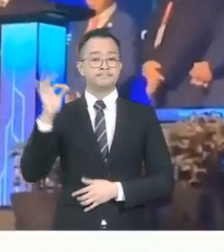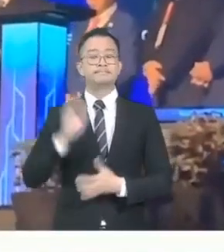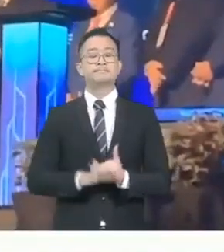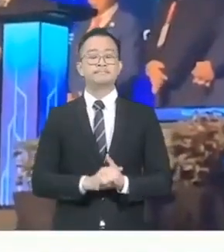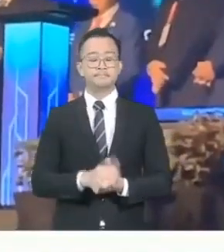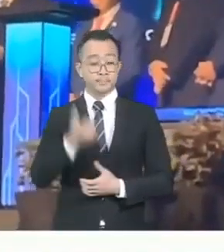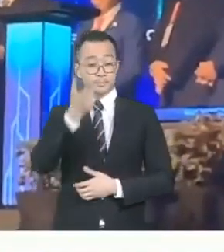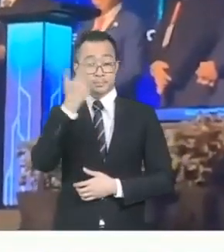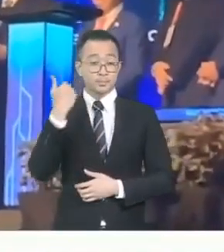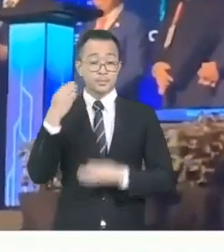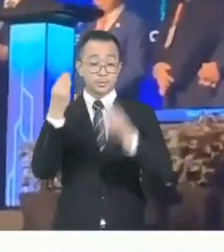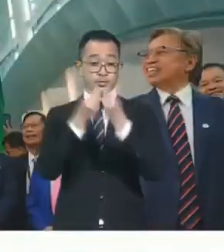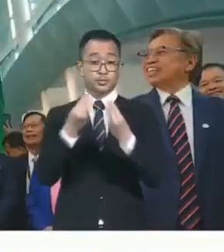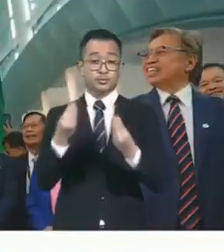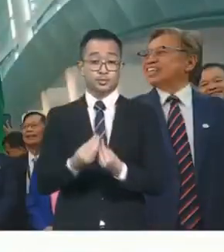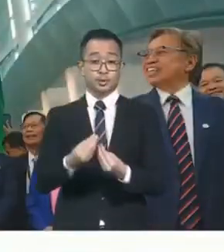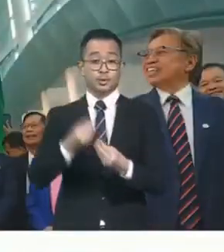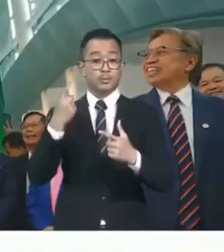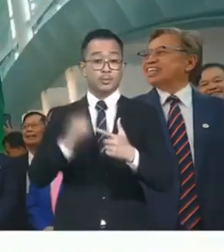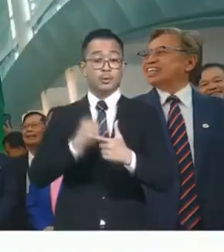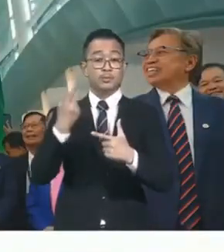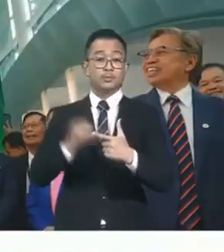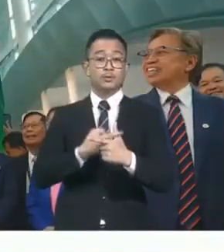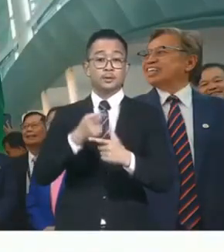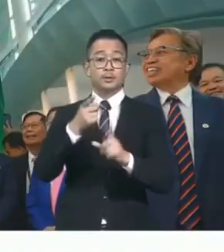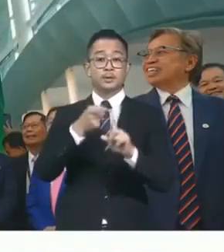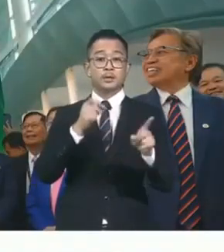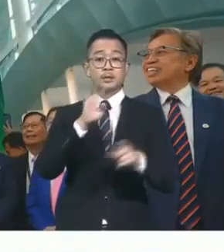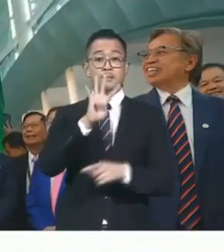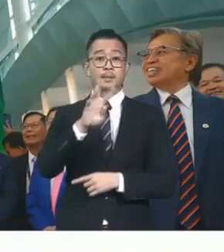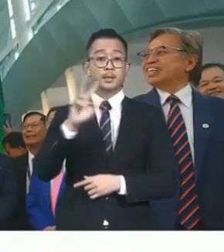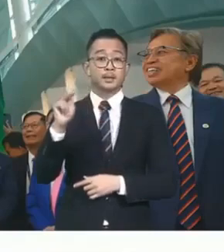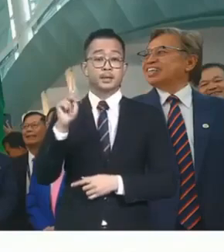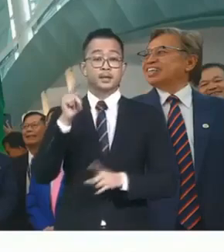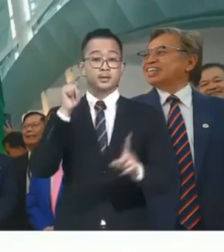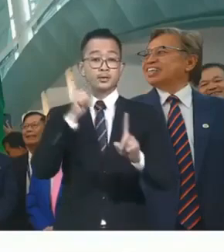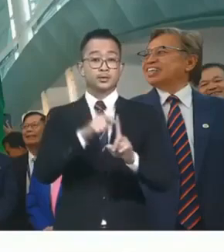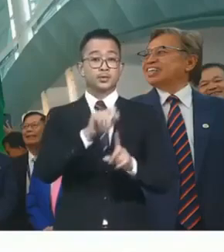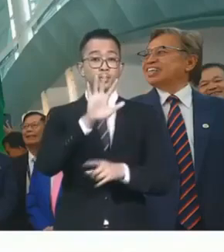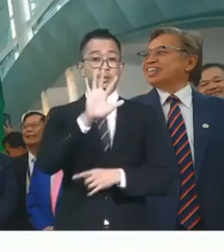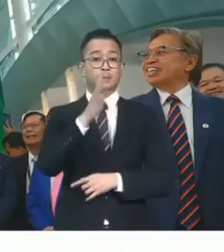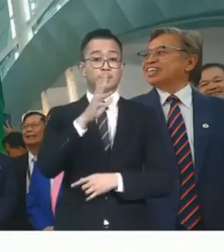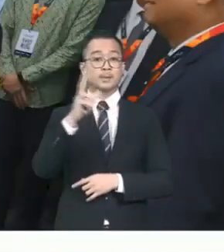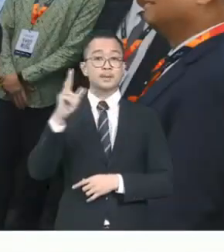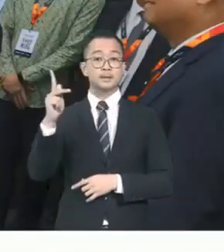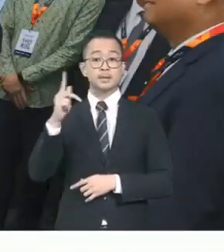Ini meningkatkan purata pendapatan bulanan isi rumah daripada RM4,000